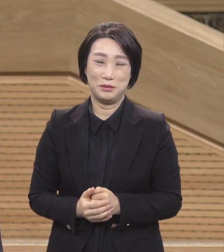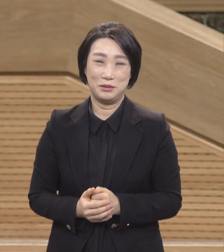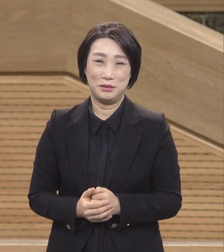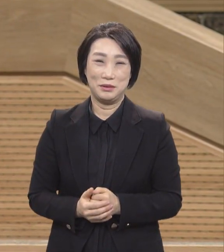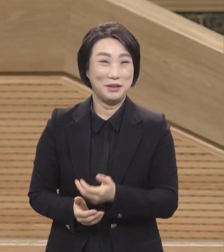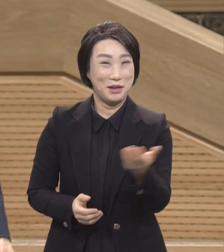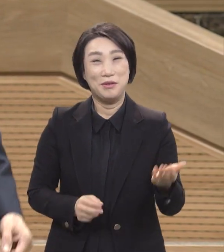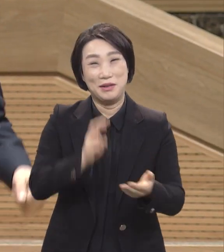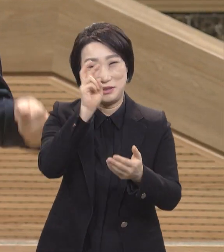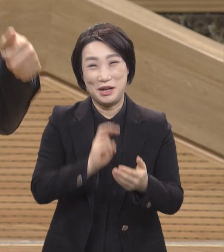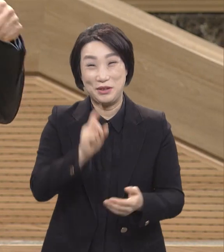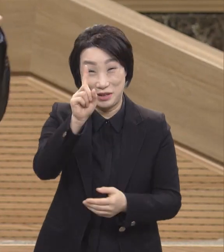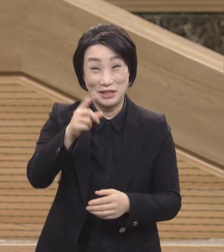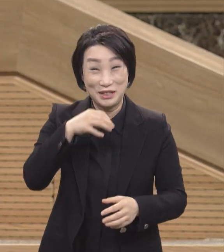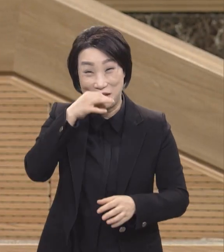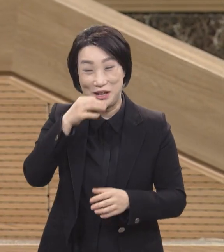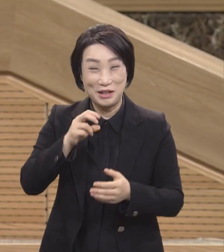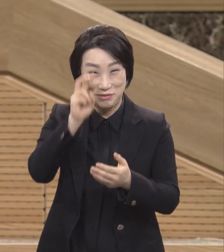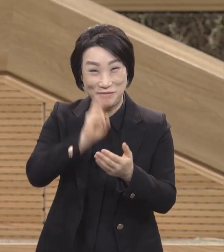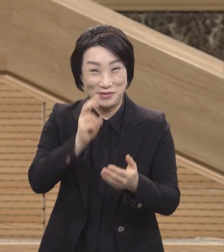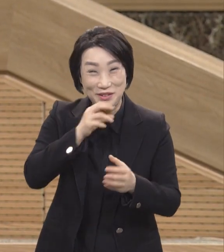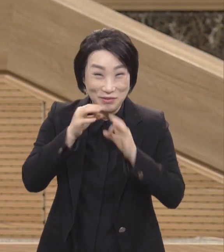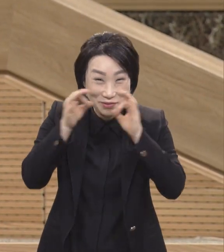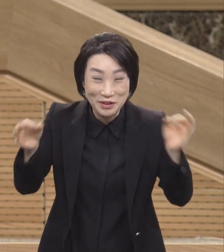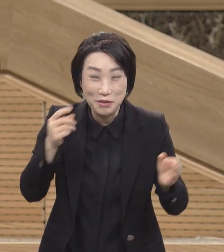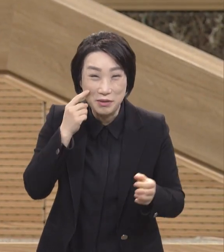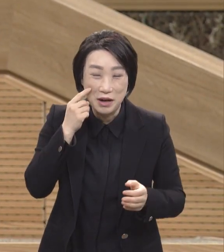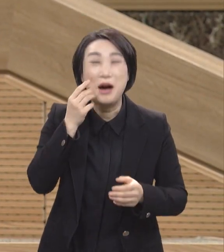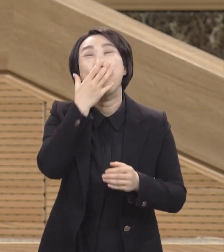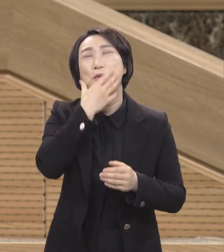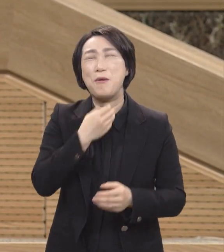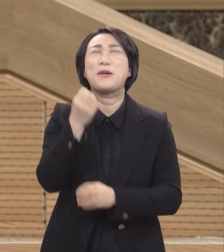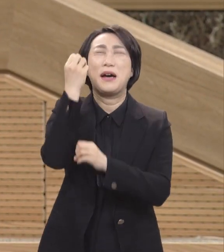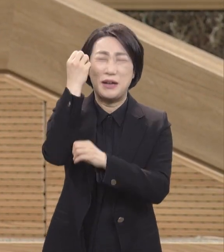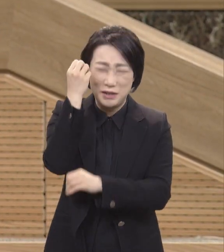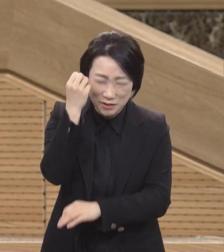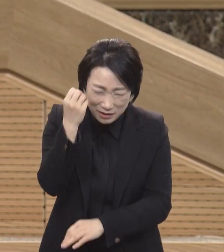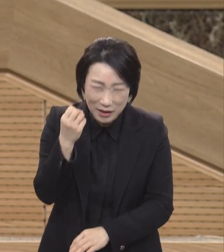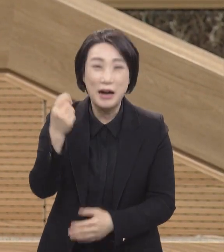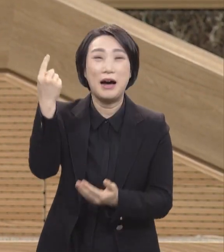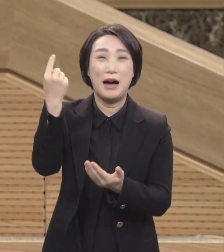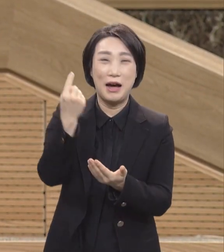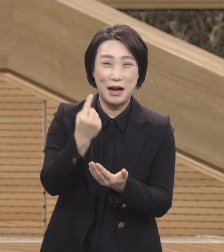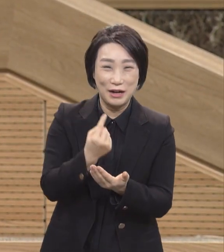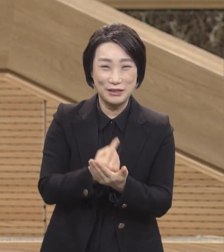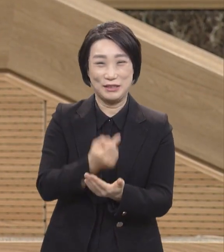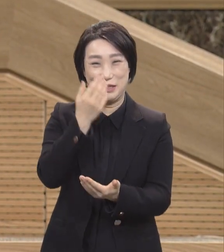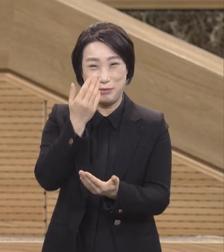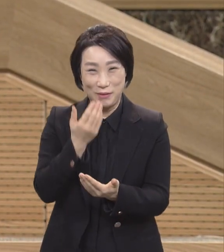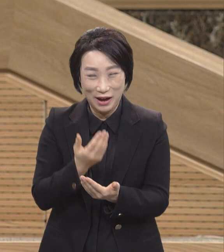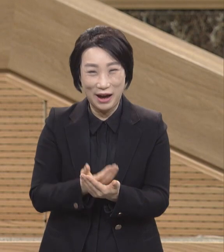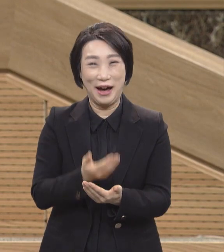우리 찬송 하나 하자고. 복의 근원